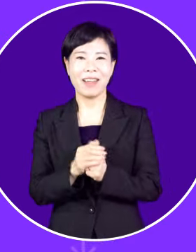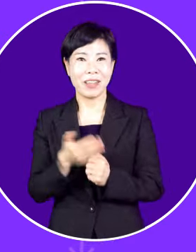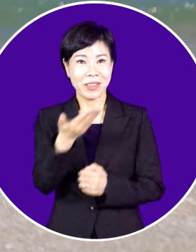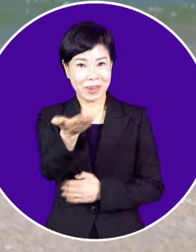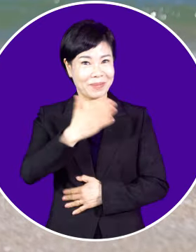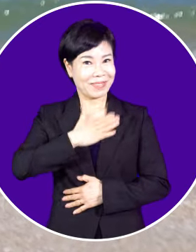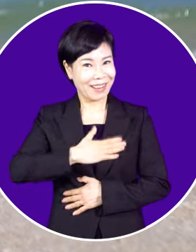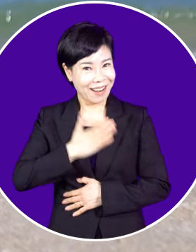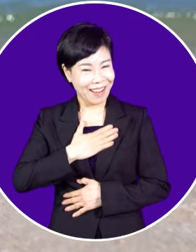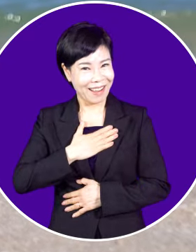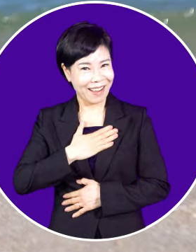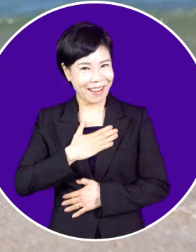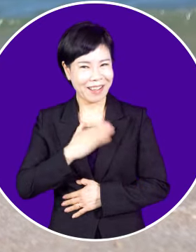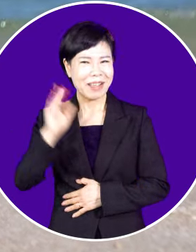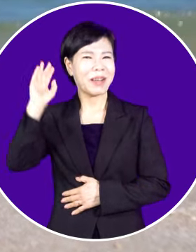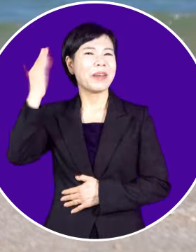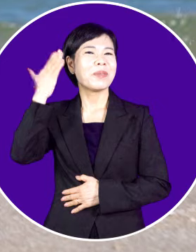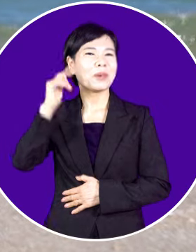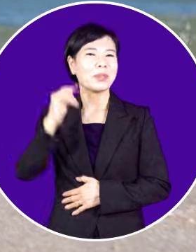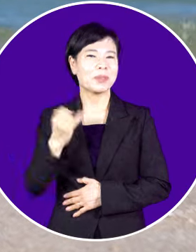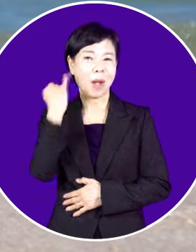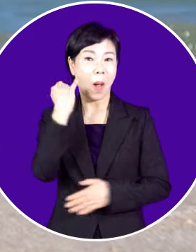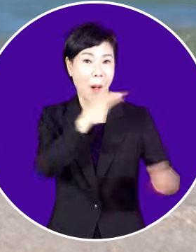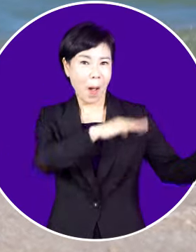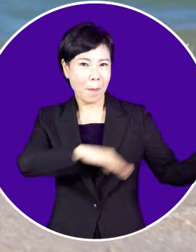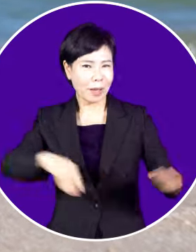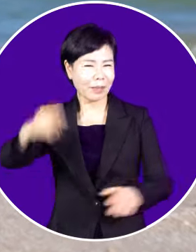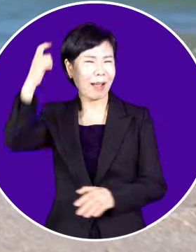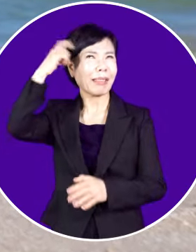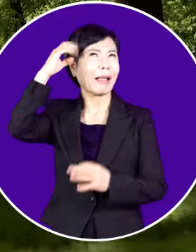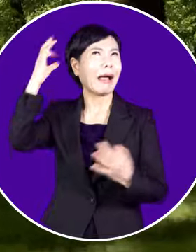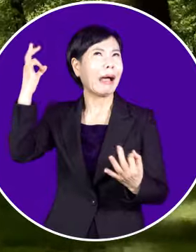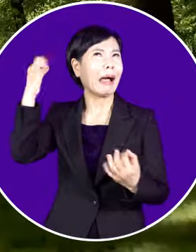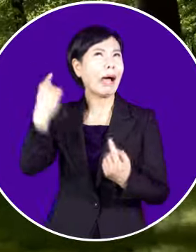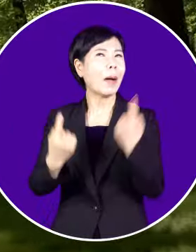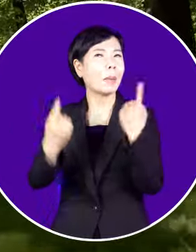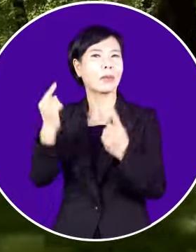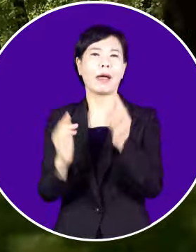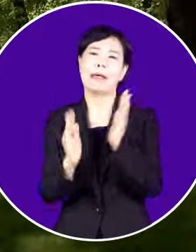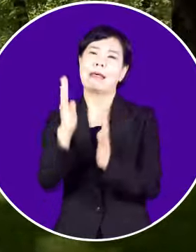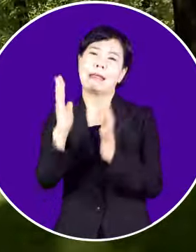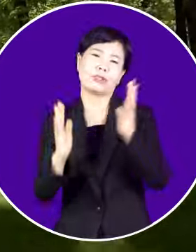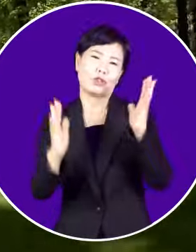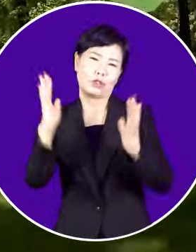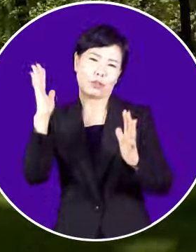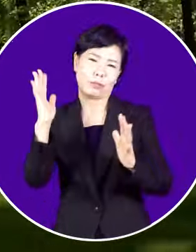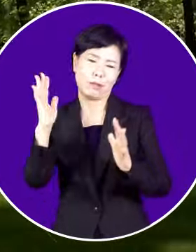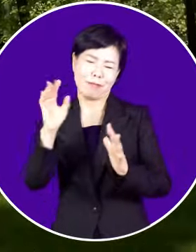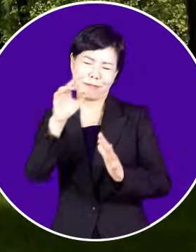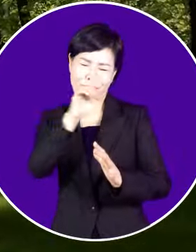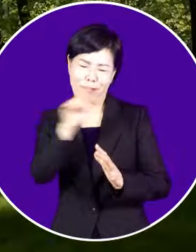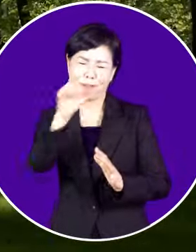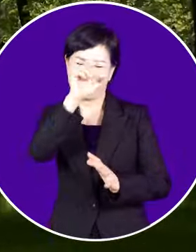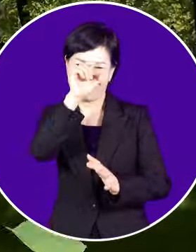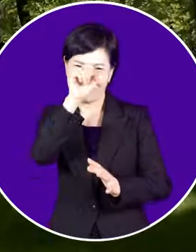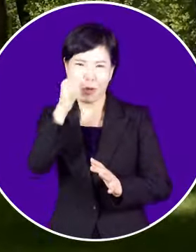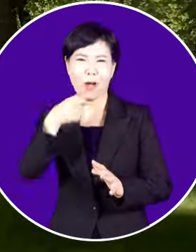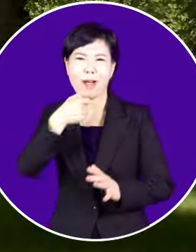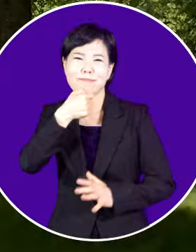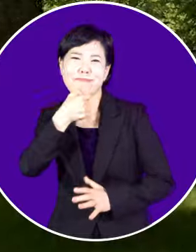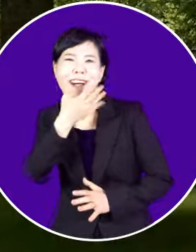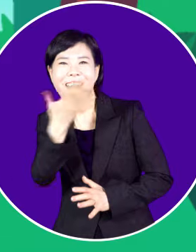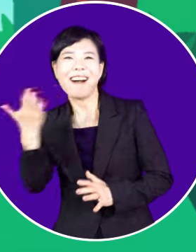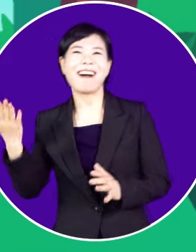게임이죠. 근데 그거 아세요? 요즘은 바다멍 대신 나무에서 나오는 피톤치드를 느끼는 순멍이